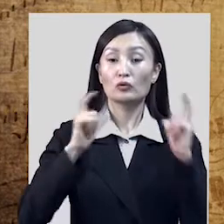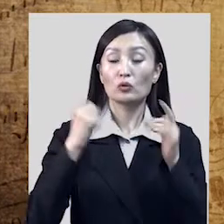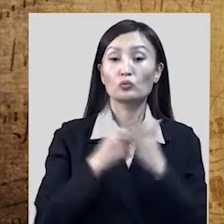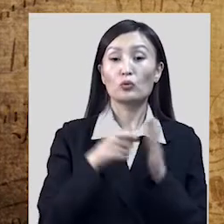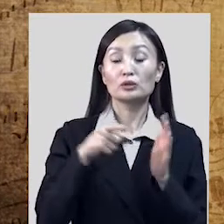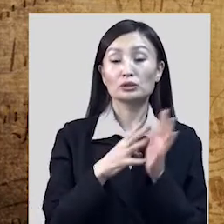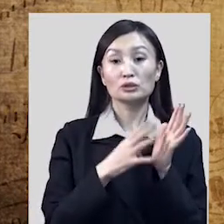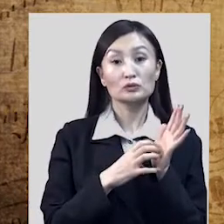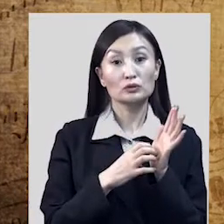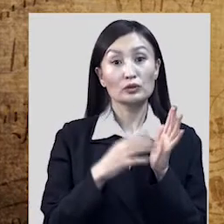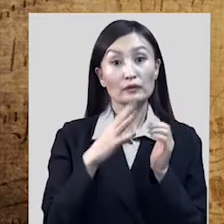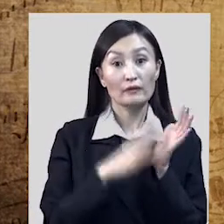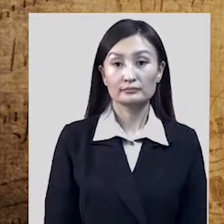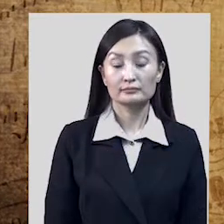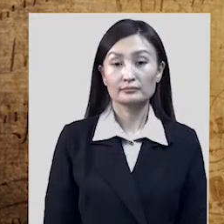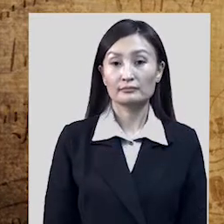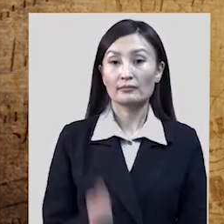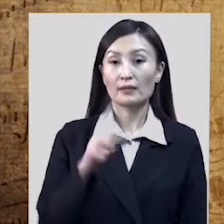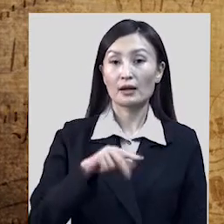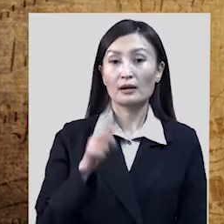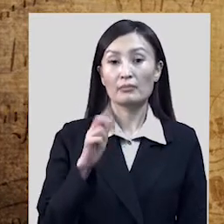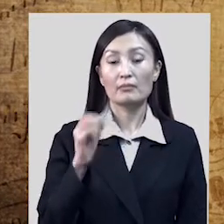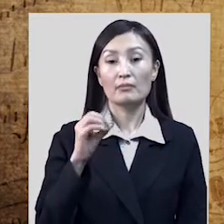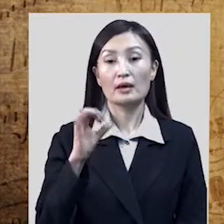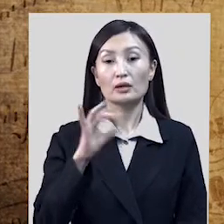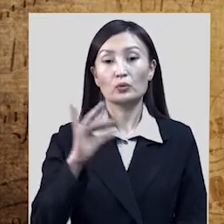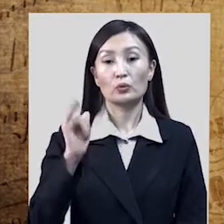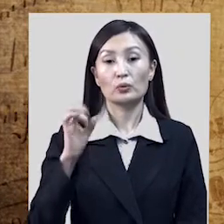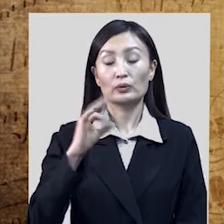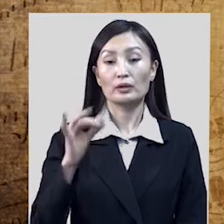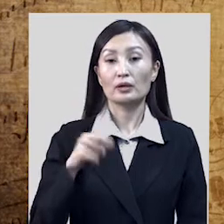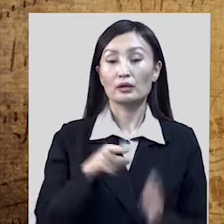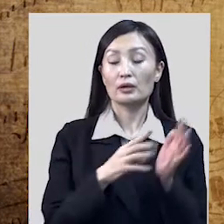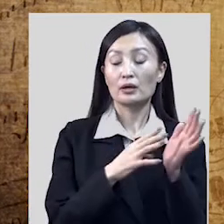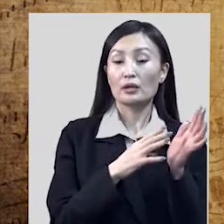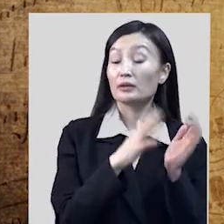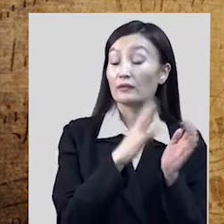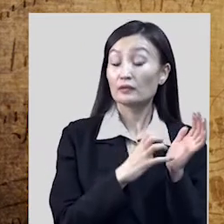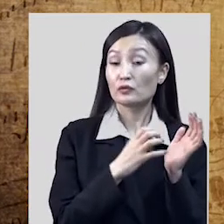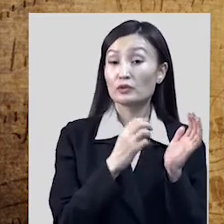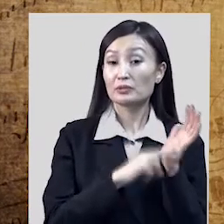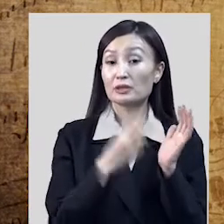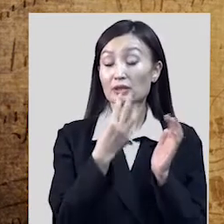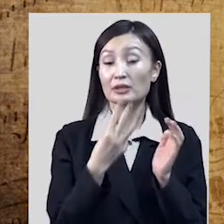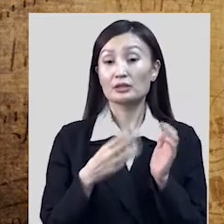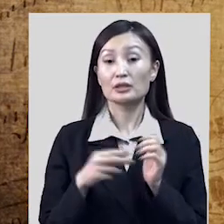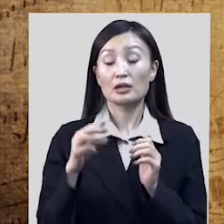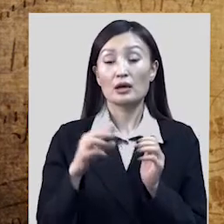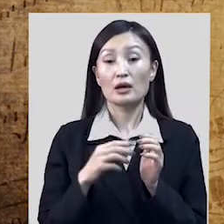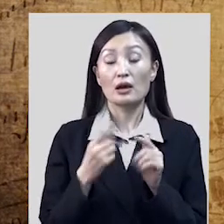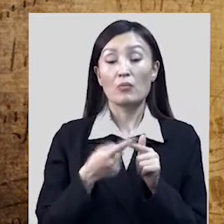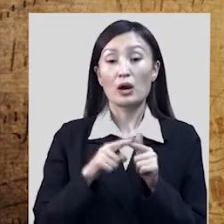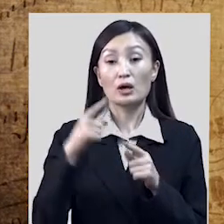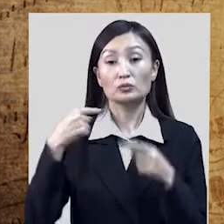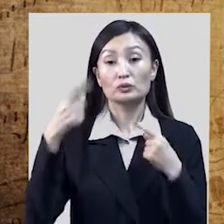1909 года аль-бируни 973 по 1048 года по другим